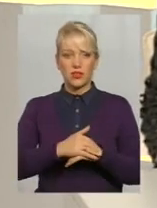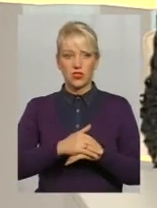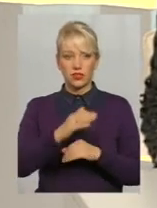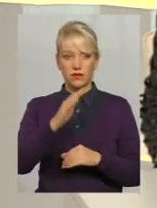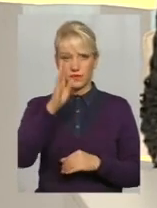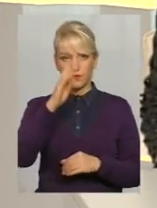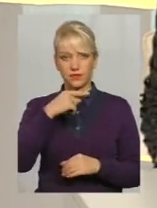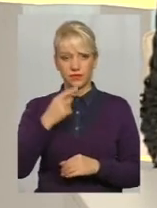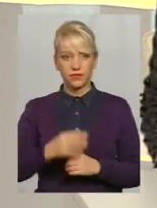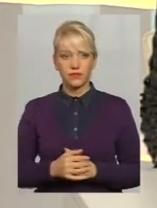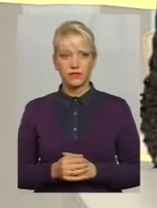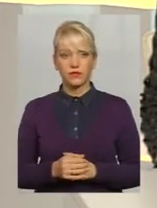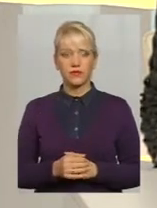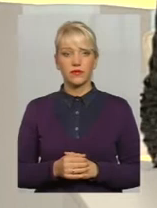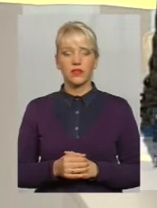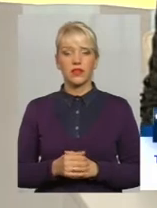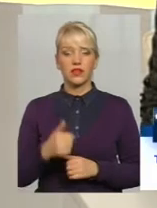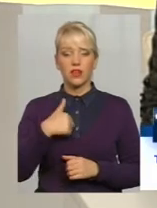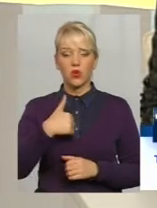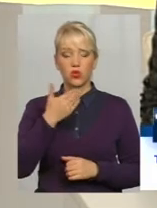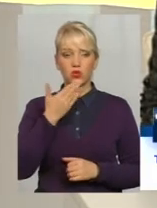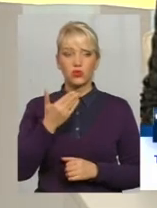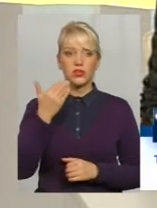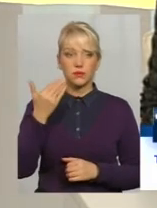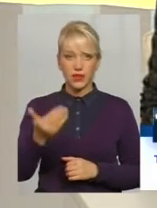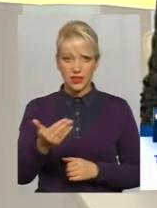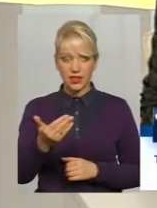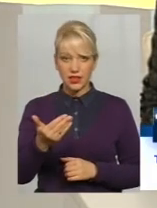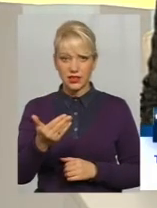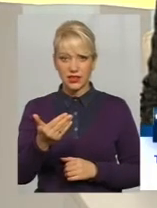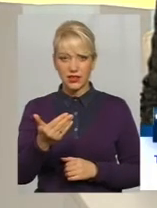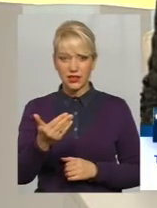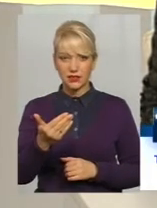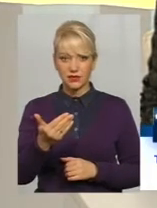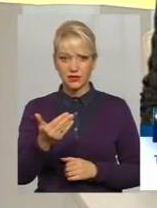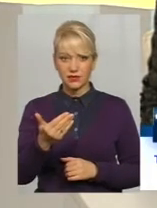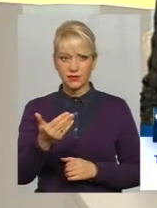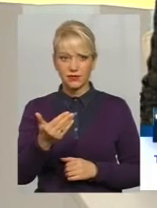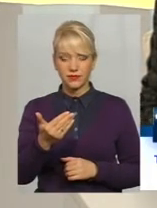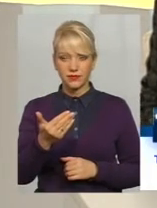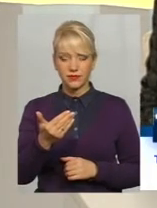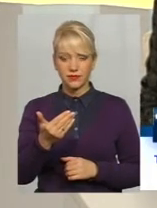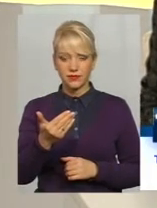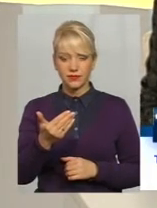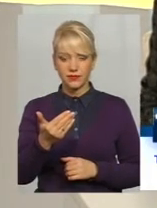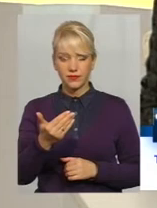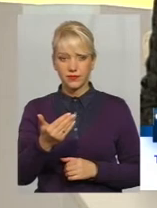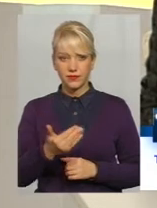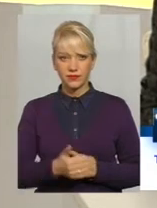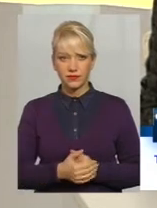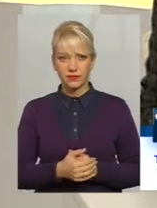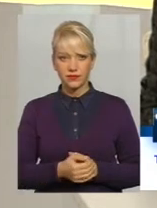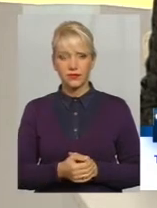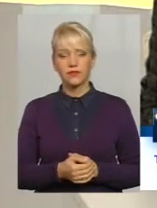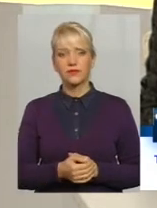вечір. Я хочу питати, а ті, хто по паспорту списку йдуть на пенсію, і там